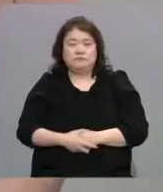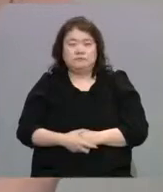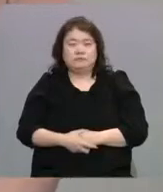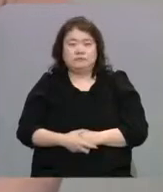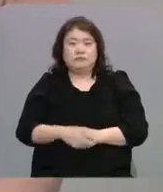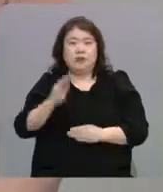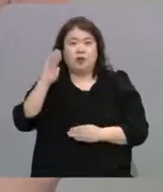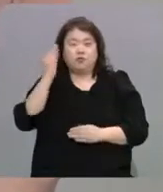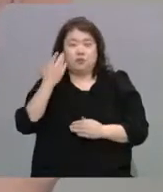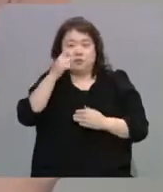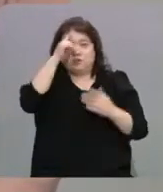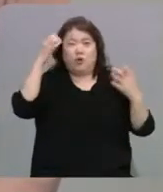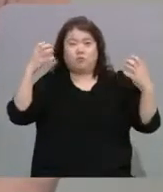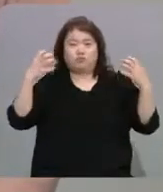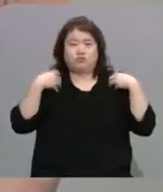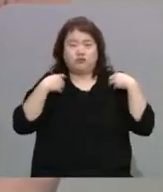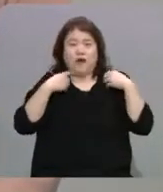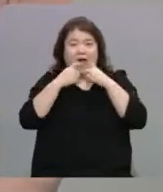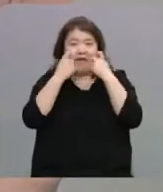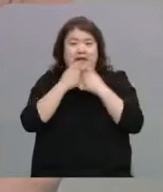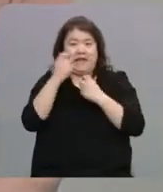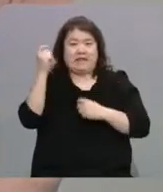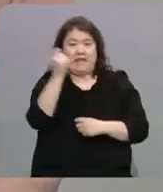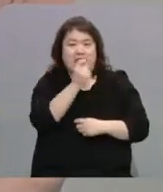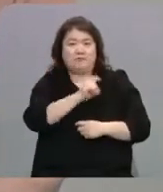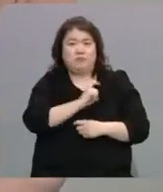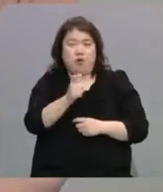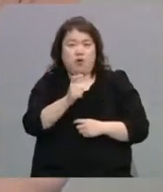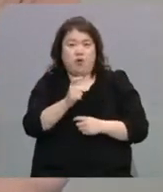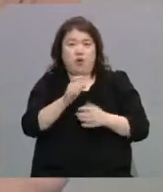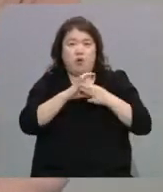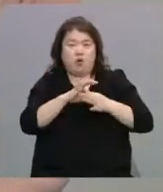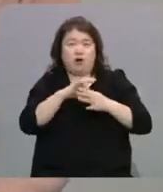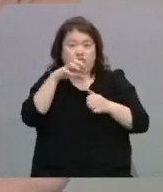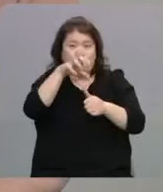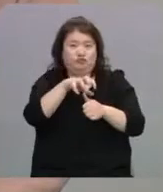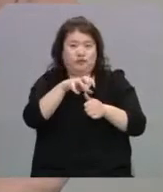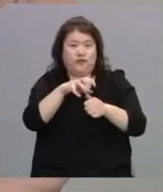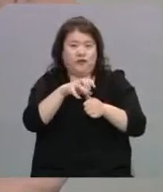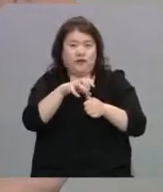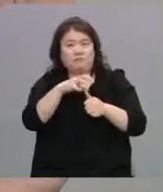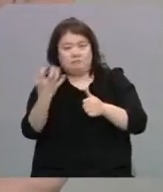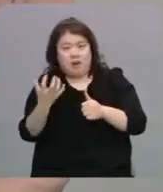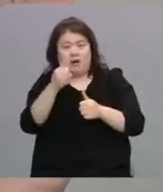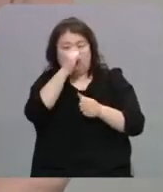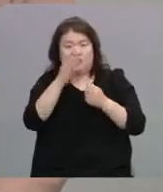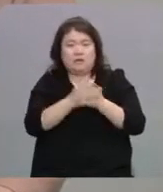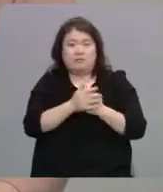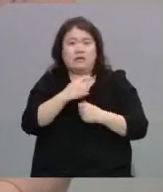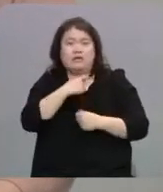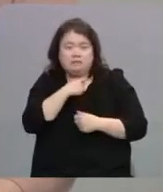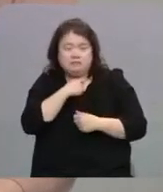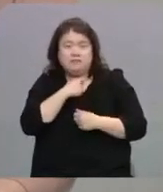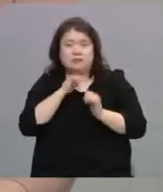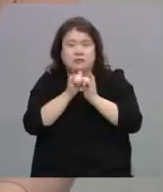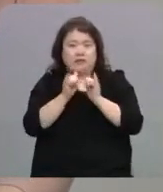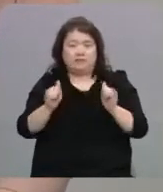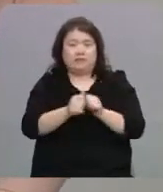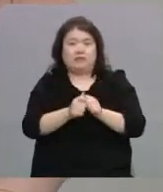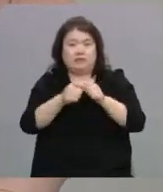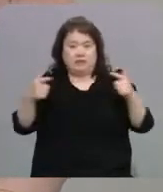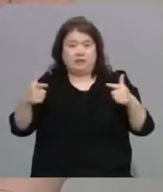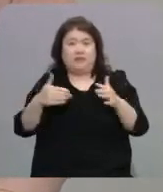최근 정부가 개인택시 면허 관련 규제를 완화 하면서 개인택시 영업을 희망하는 수요가 크게